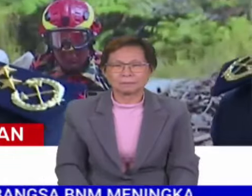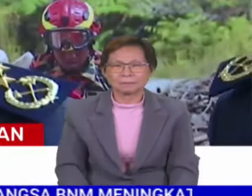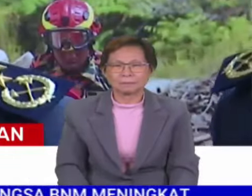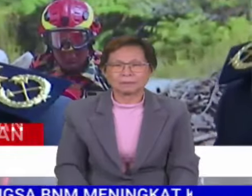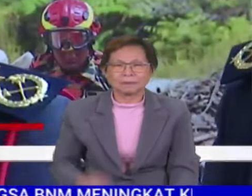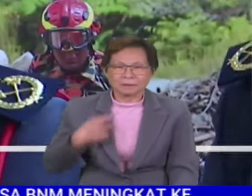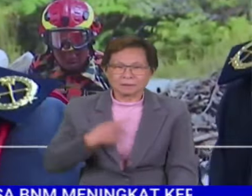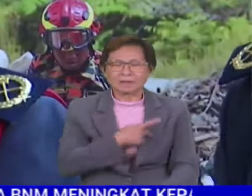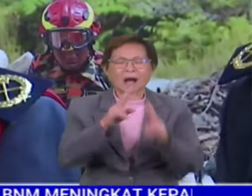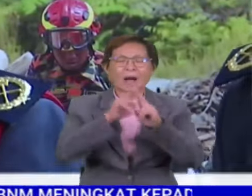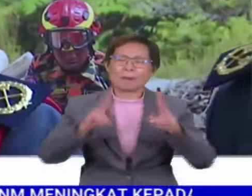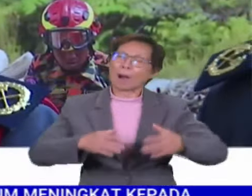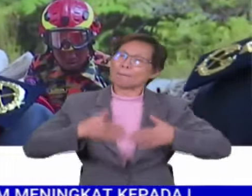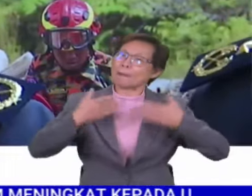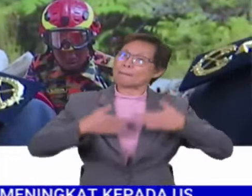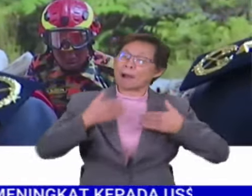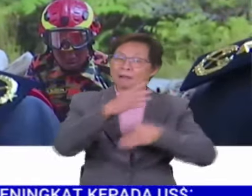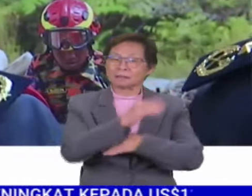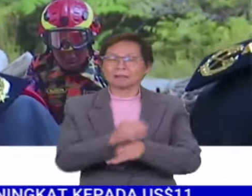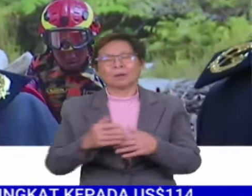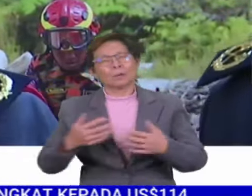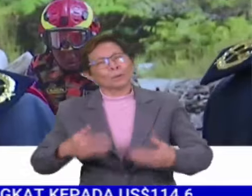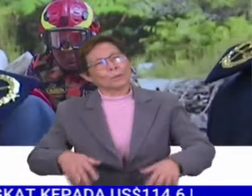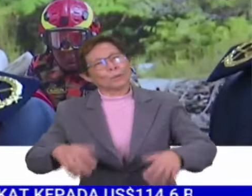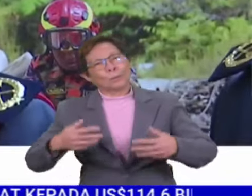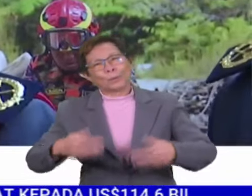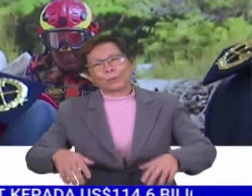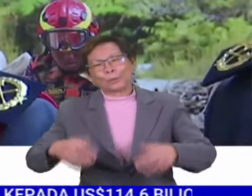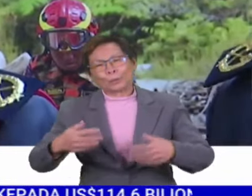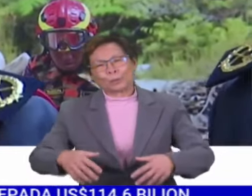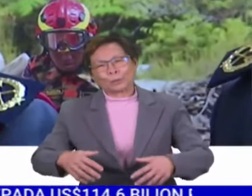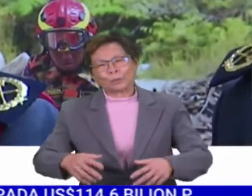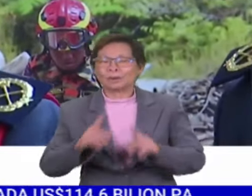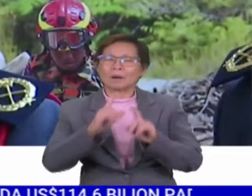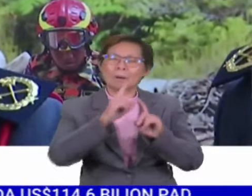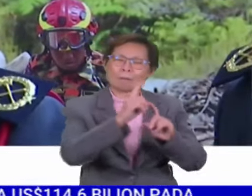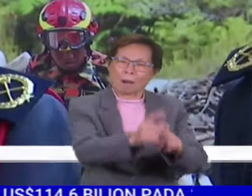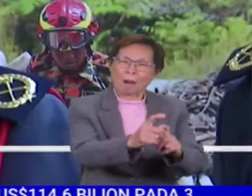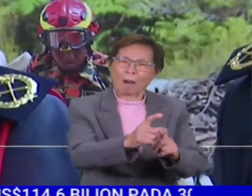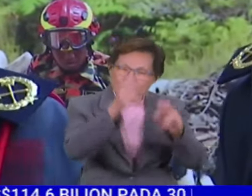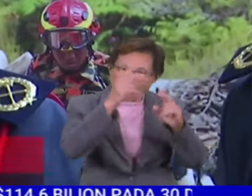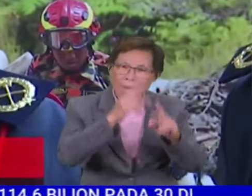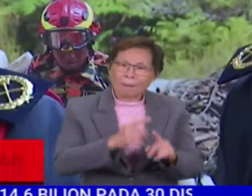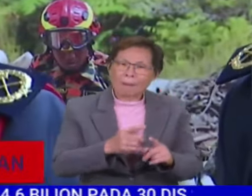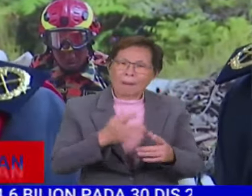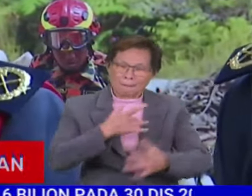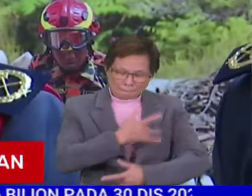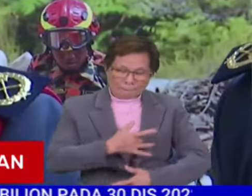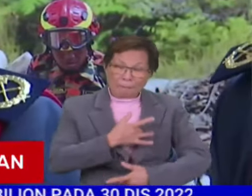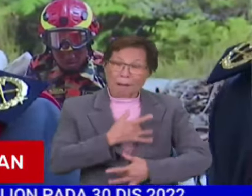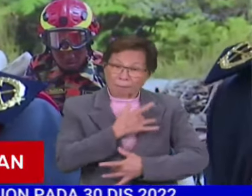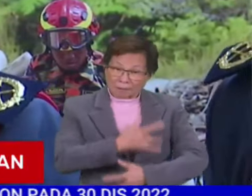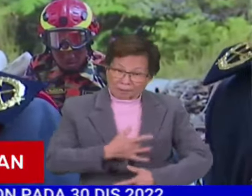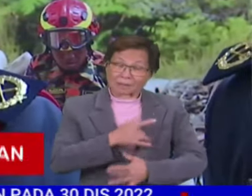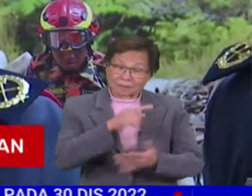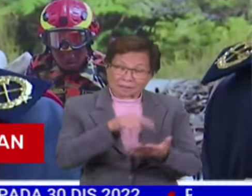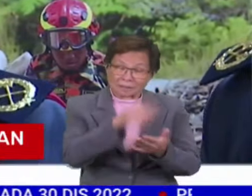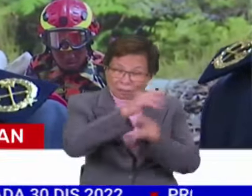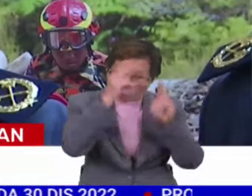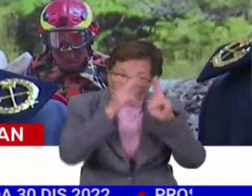Kita amat berbesar hati dan terharu di atas penghargaan ini dan juga penghormatan ini. Dan